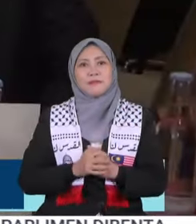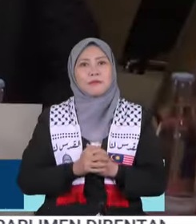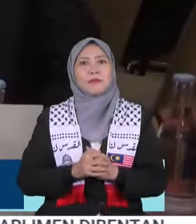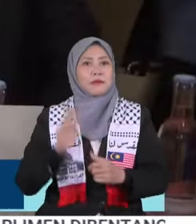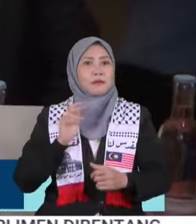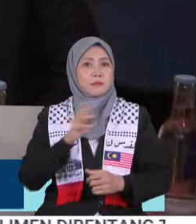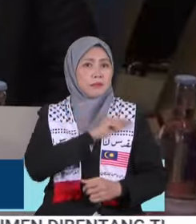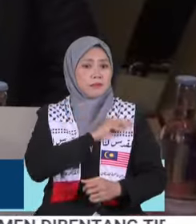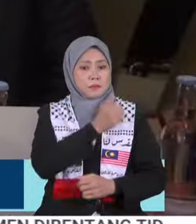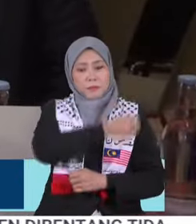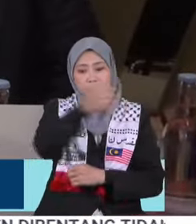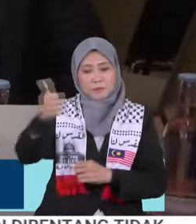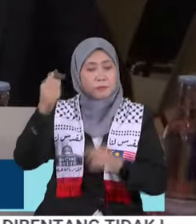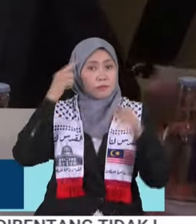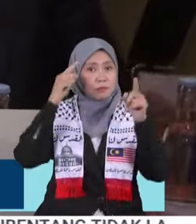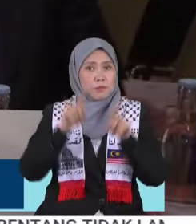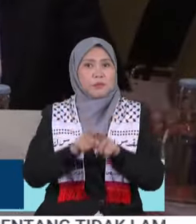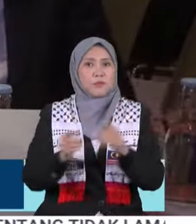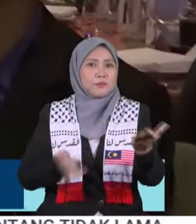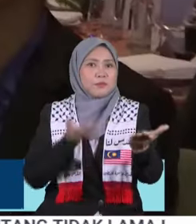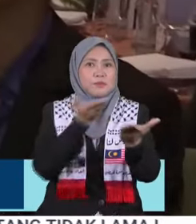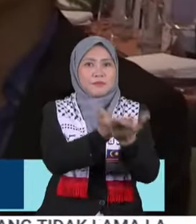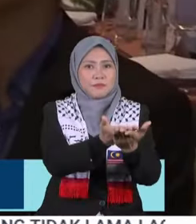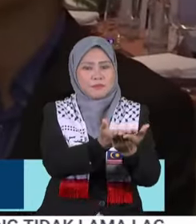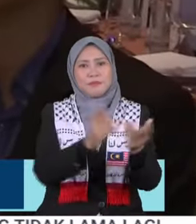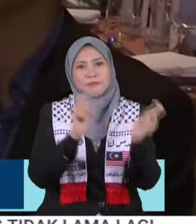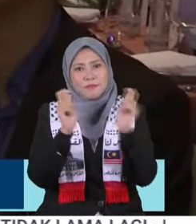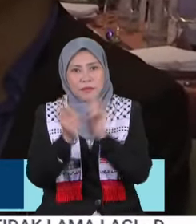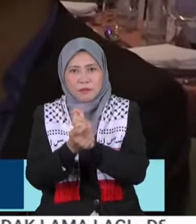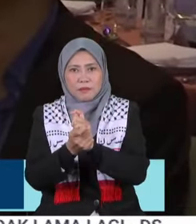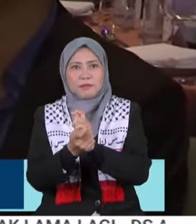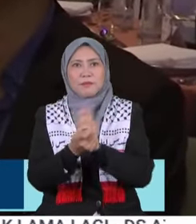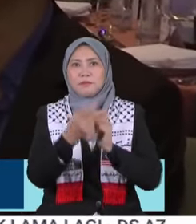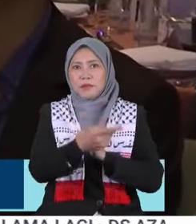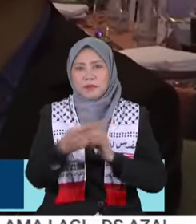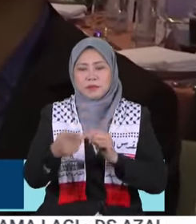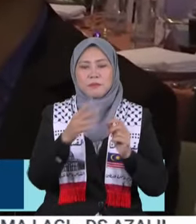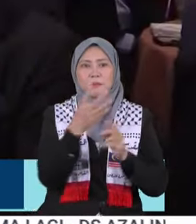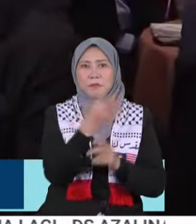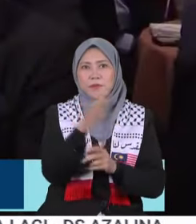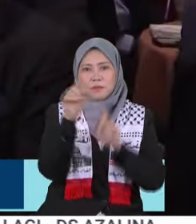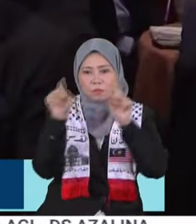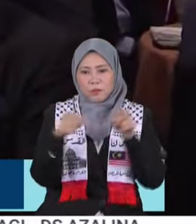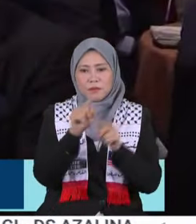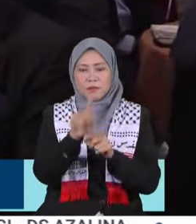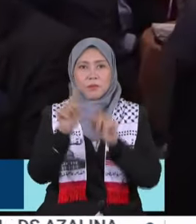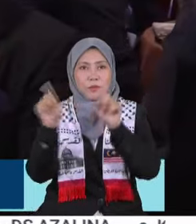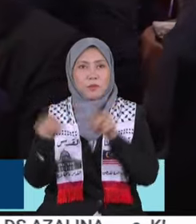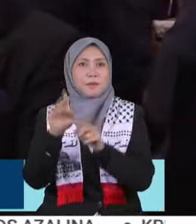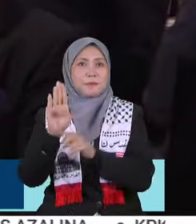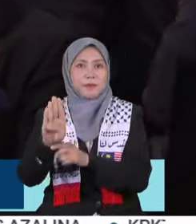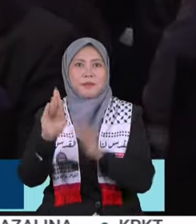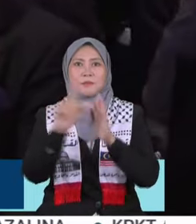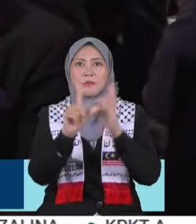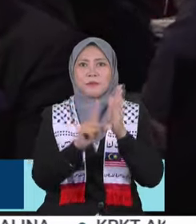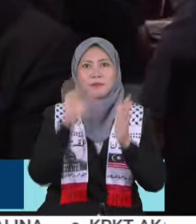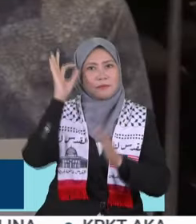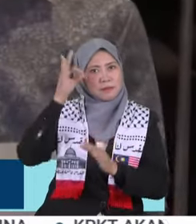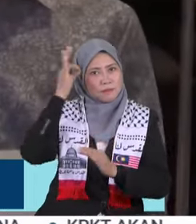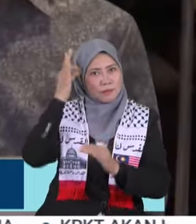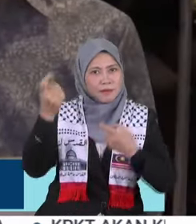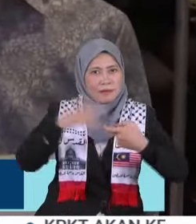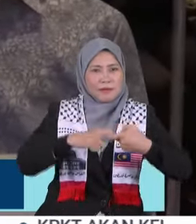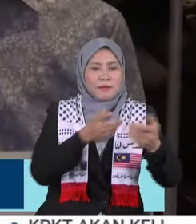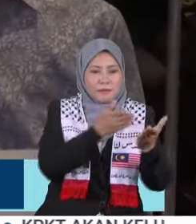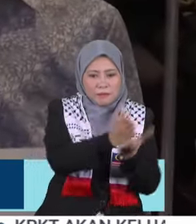Kabinet telah bersetuju untuk membawa usul mengenai pindaan terhadap perkara 14-1-B Perlembagaan